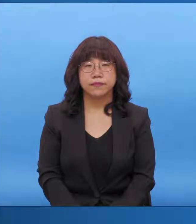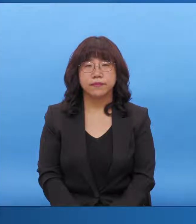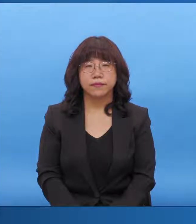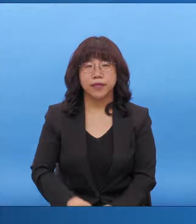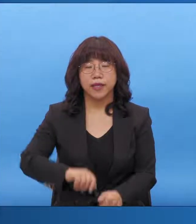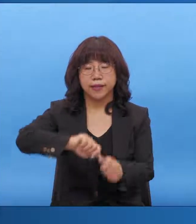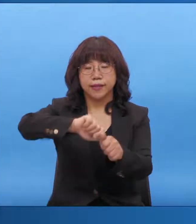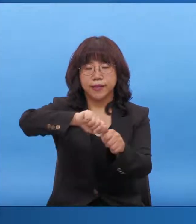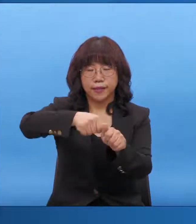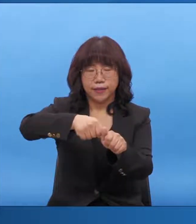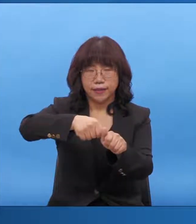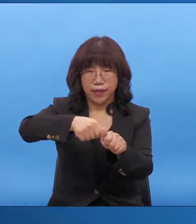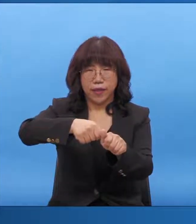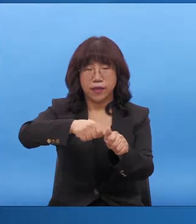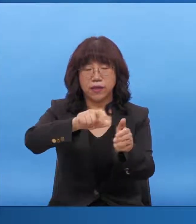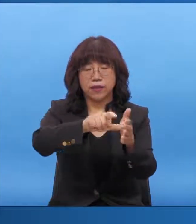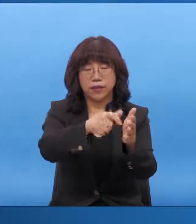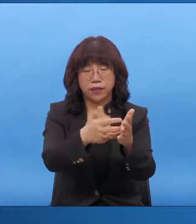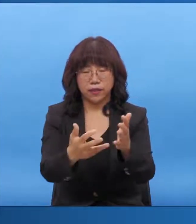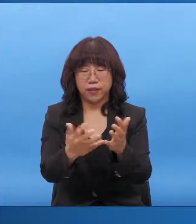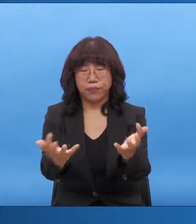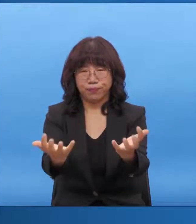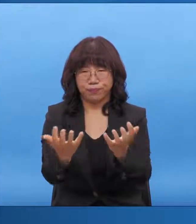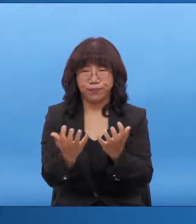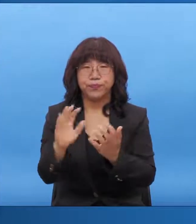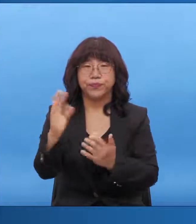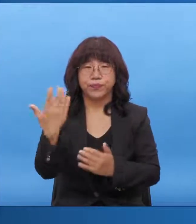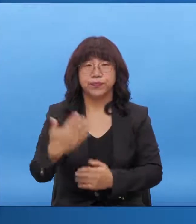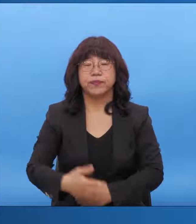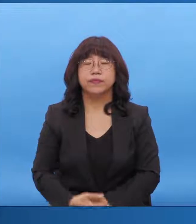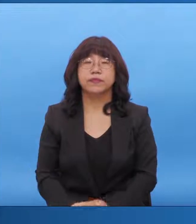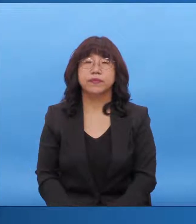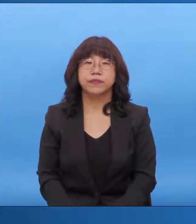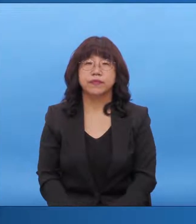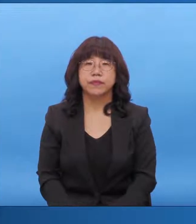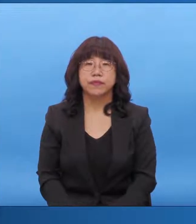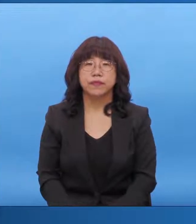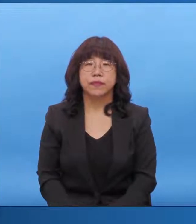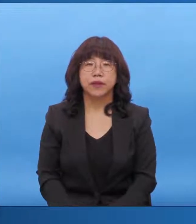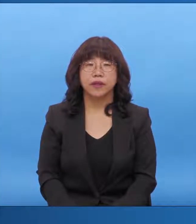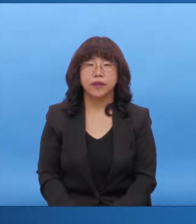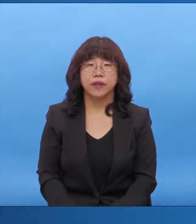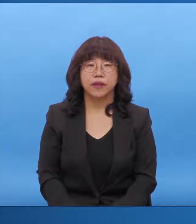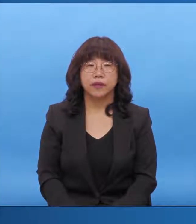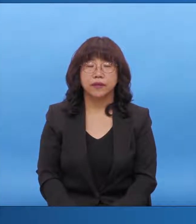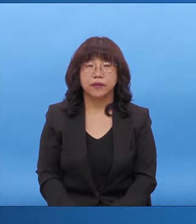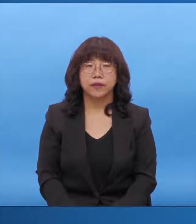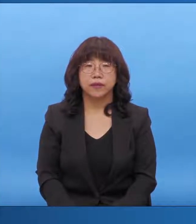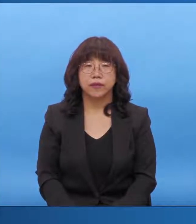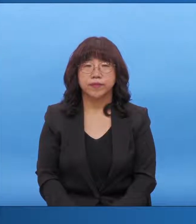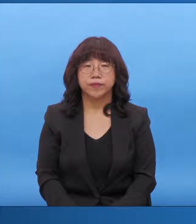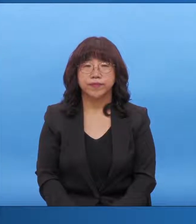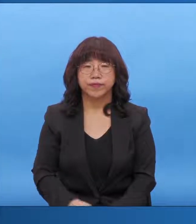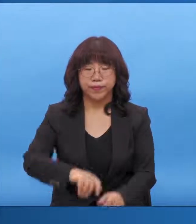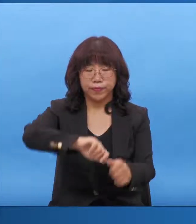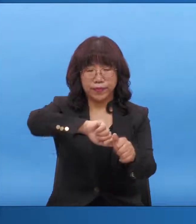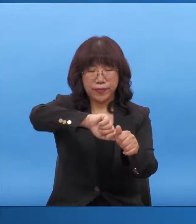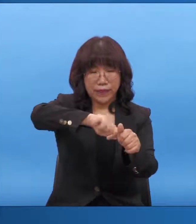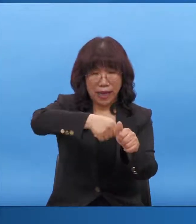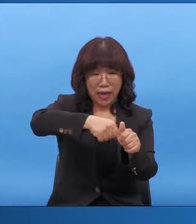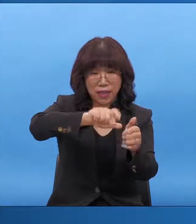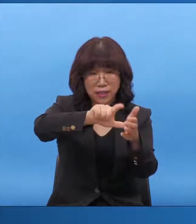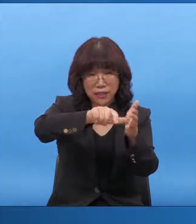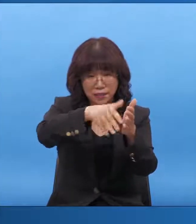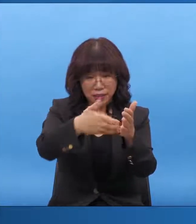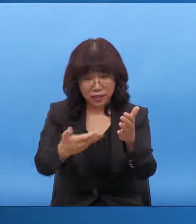재앙 시대 들어닥치는 겁니다. In doing so, the age of disasters will come. 이 재앙 시대는 세 가지를 꼭 참고해야